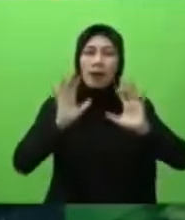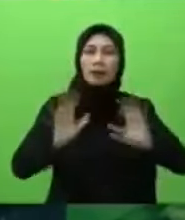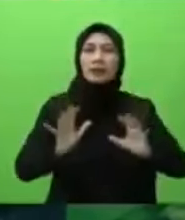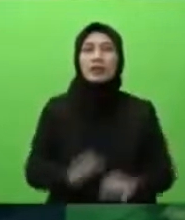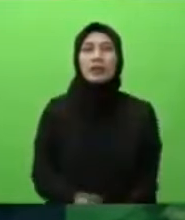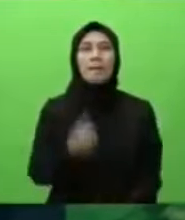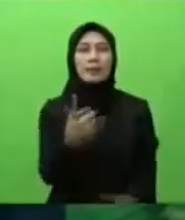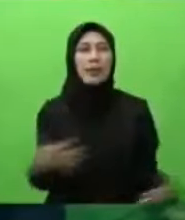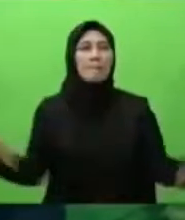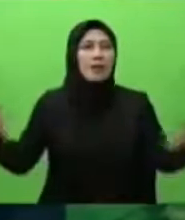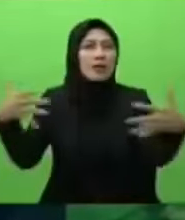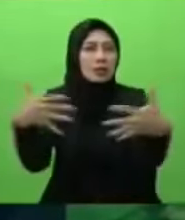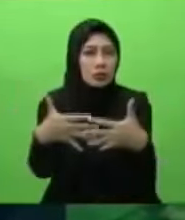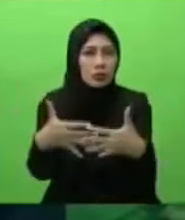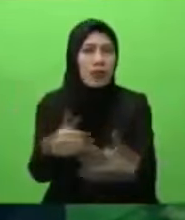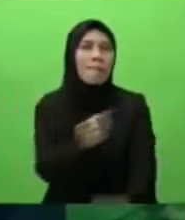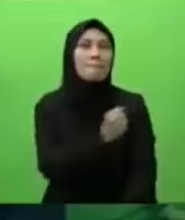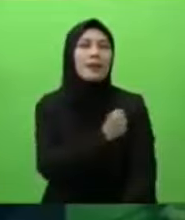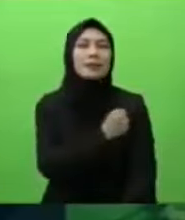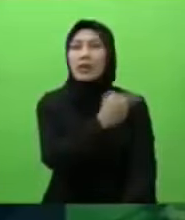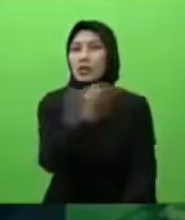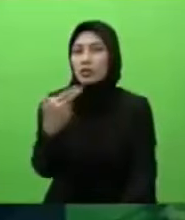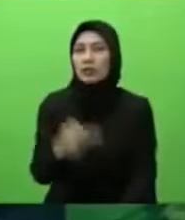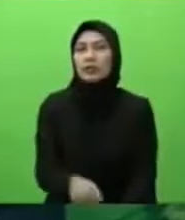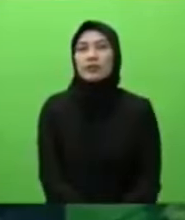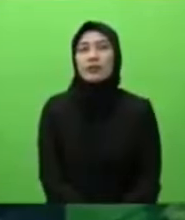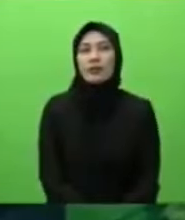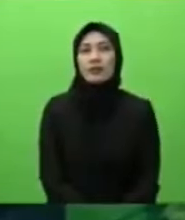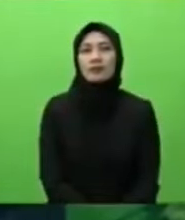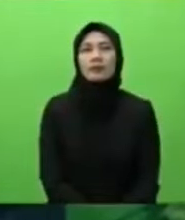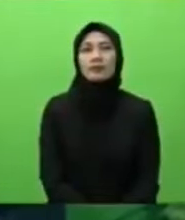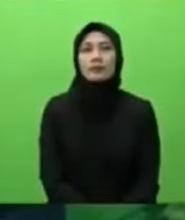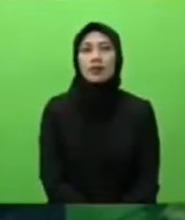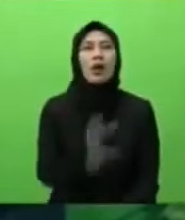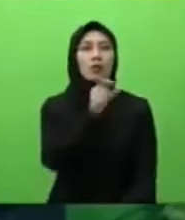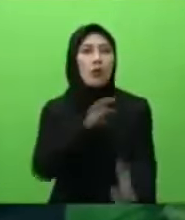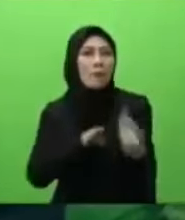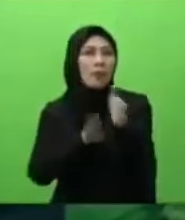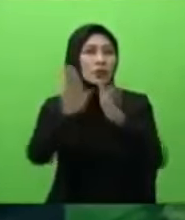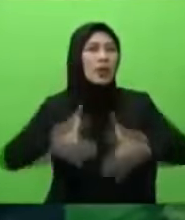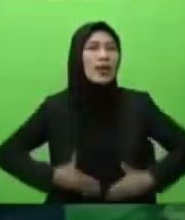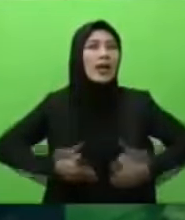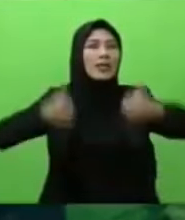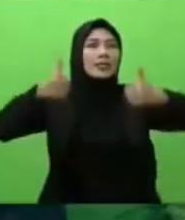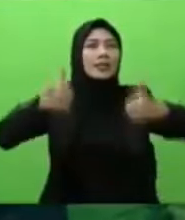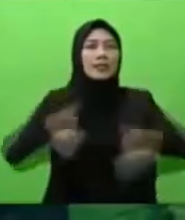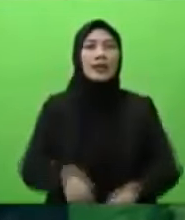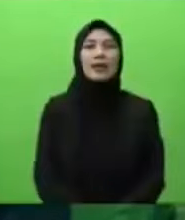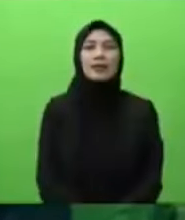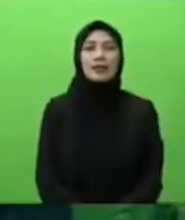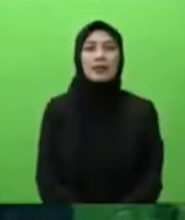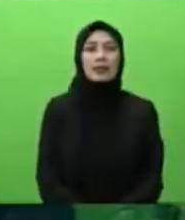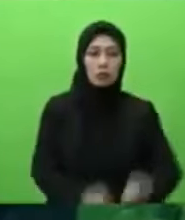melindungi segenap bangsa dan tanah air Indonesia memajukan kesejahteraan umum